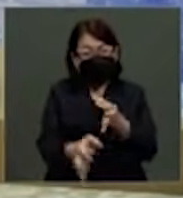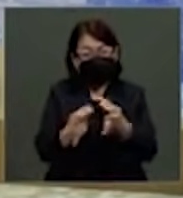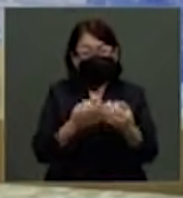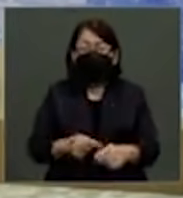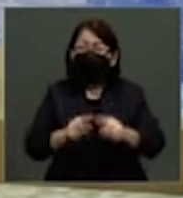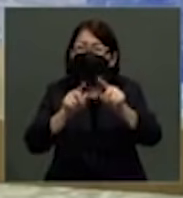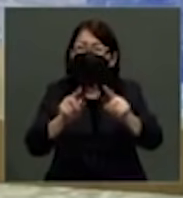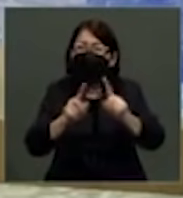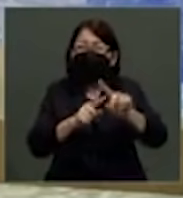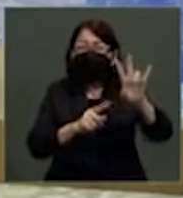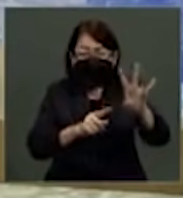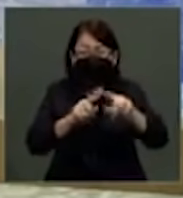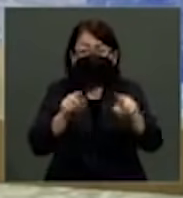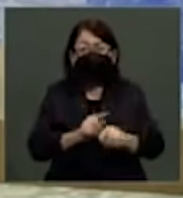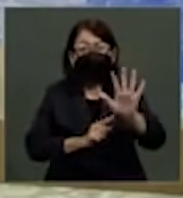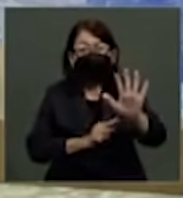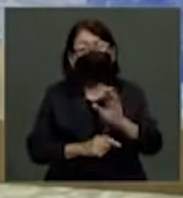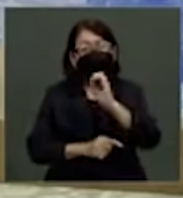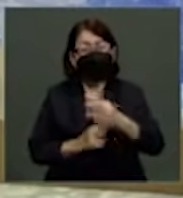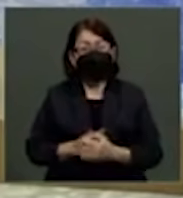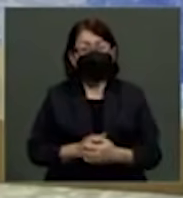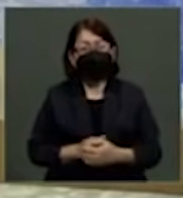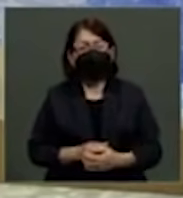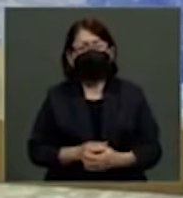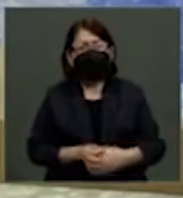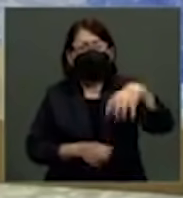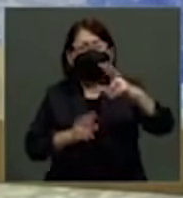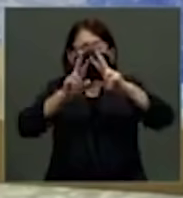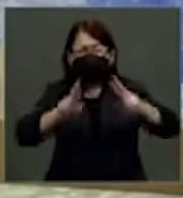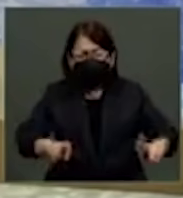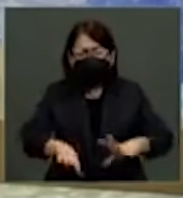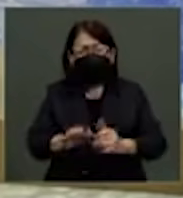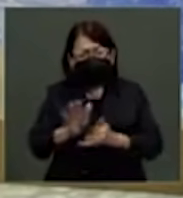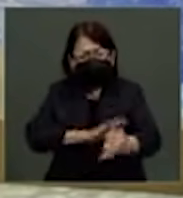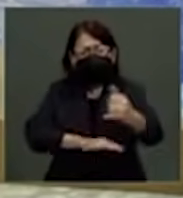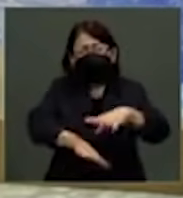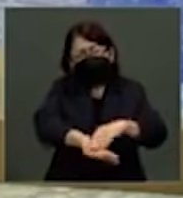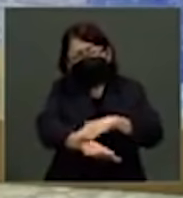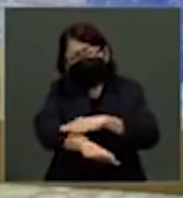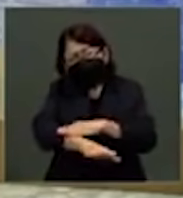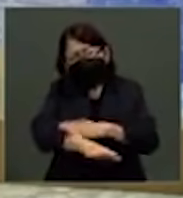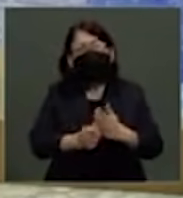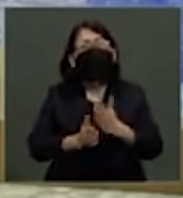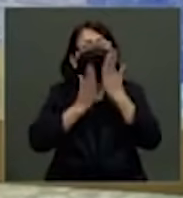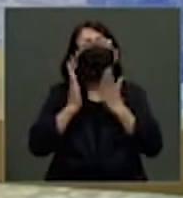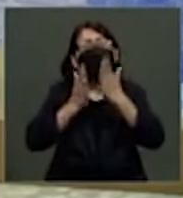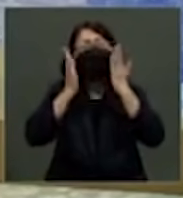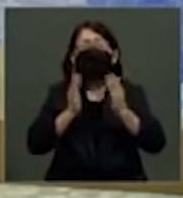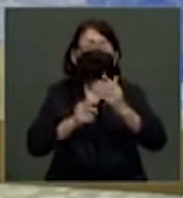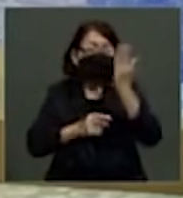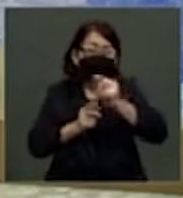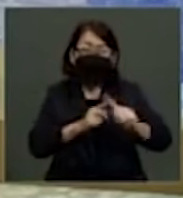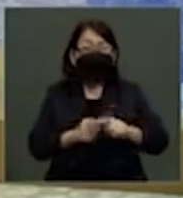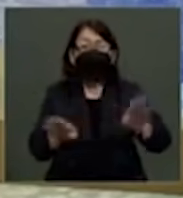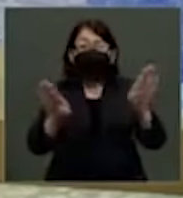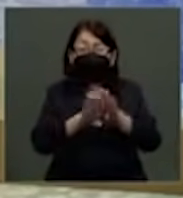ความไม่สะดวกครับ อีกหนึ่งประเด็นค่ะพื้นที่ที่เมื่อสักครู่คุณหมอบอกนะคะข้อ7วงเล็บ5ที่บอกว่าสถานน